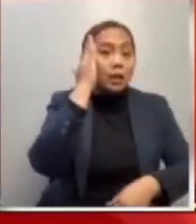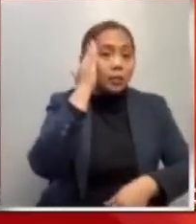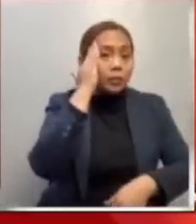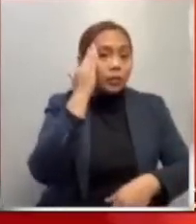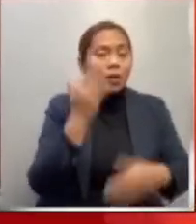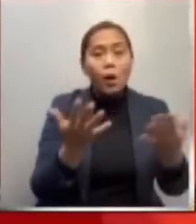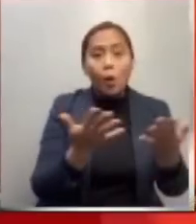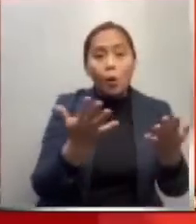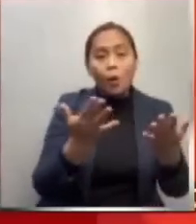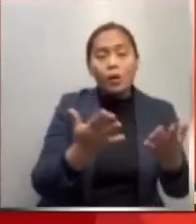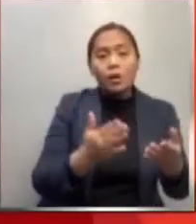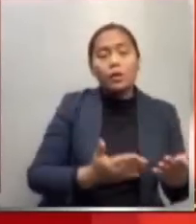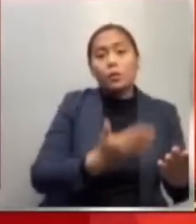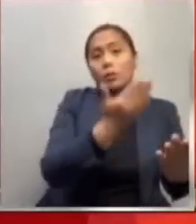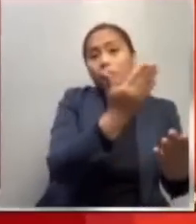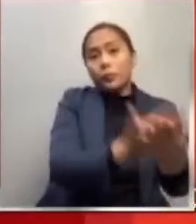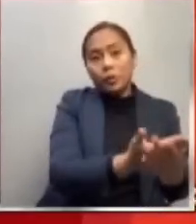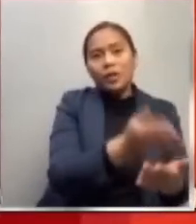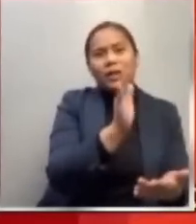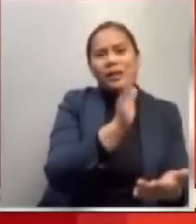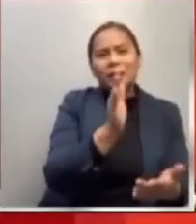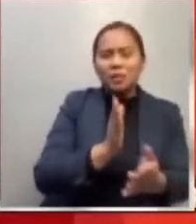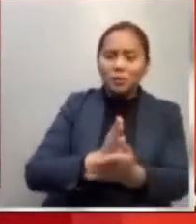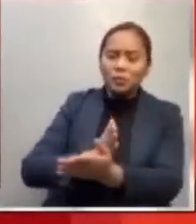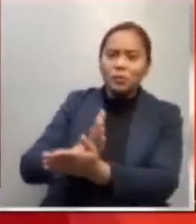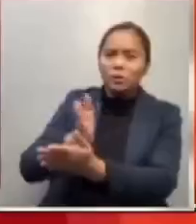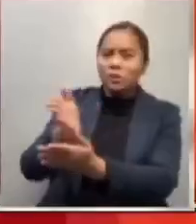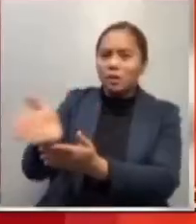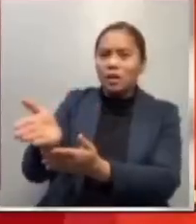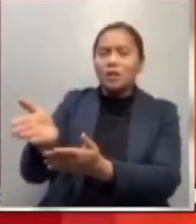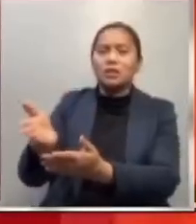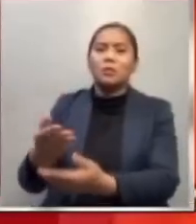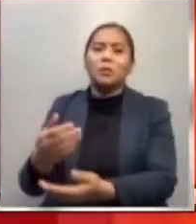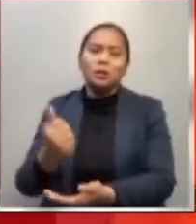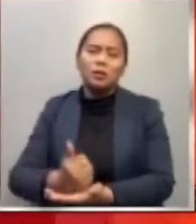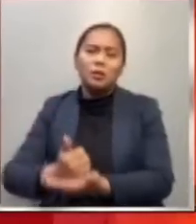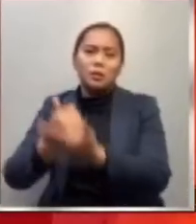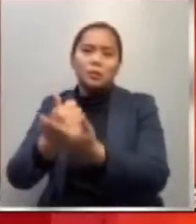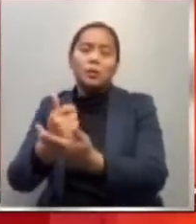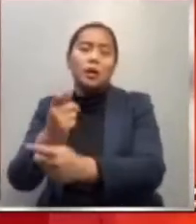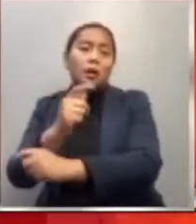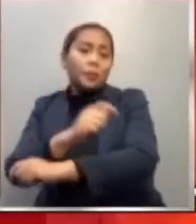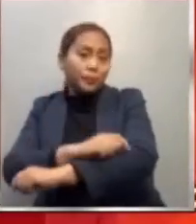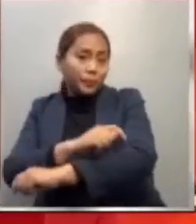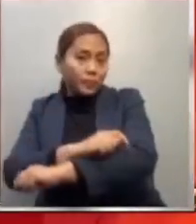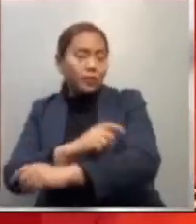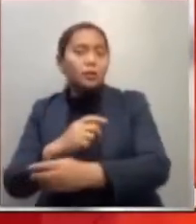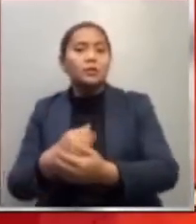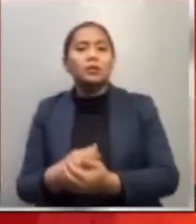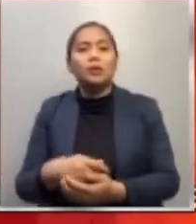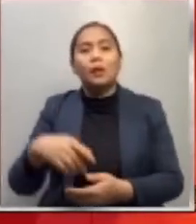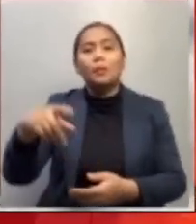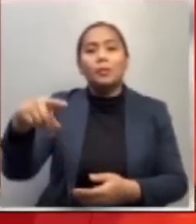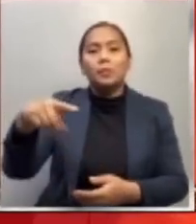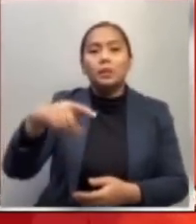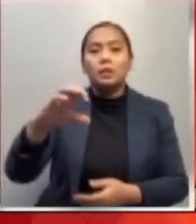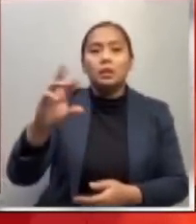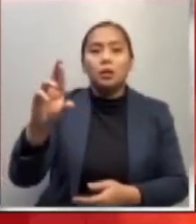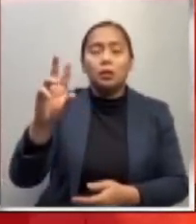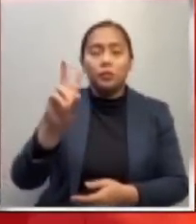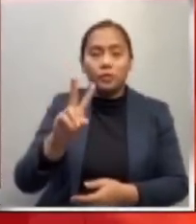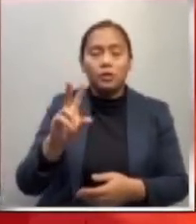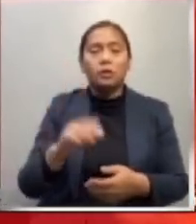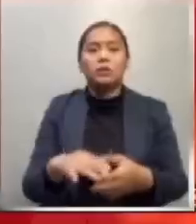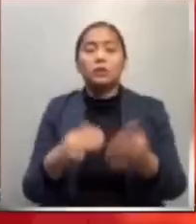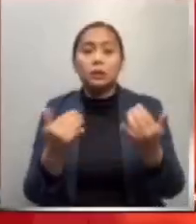Voters Assistance Desk ng PPCRV. Vicky, alas 12 naman ang tanghali. Ngayon ay nakatakdang